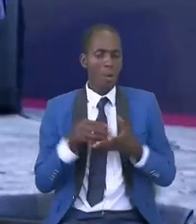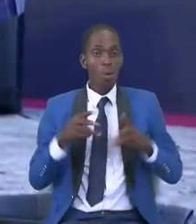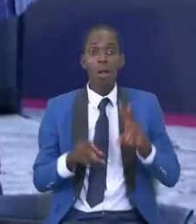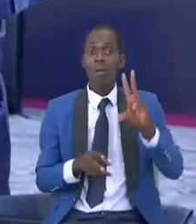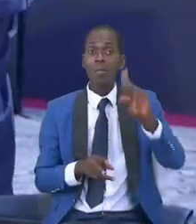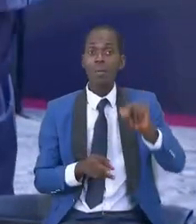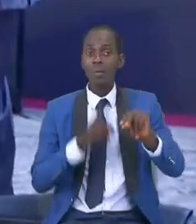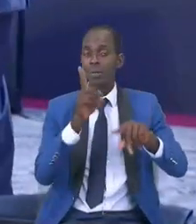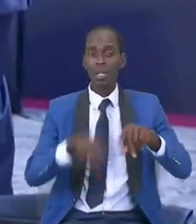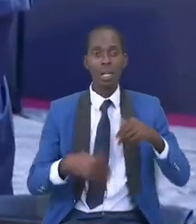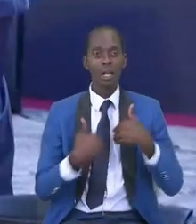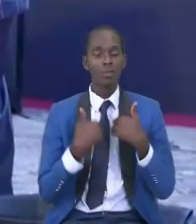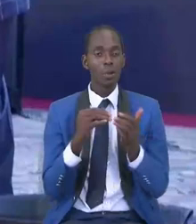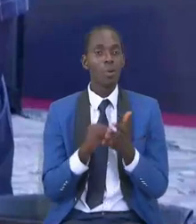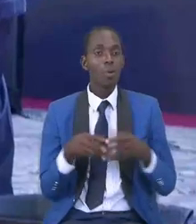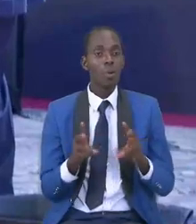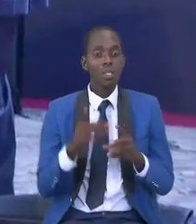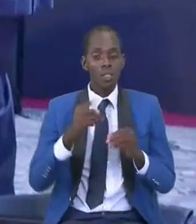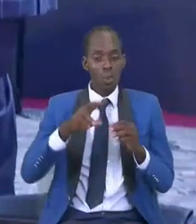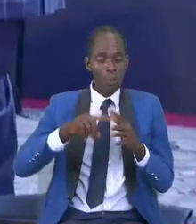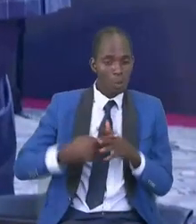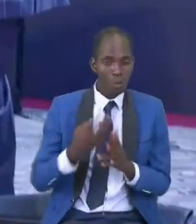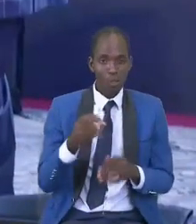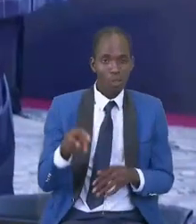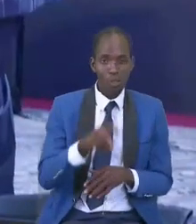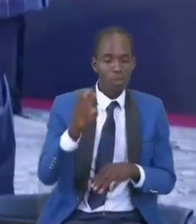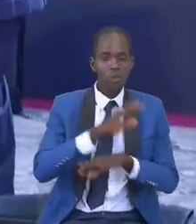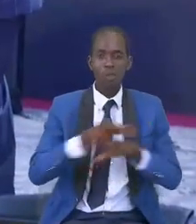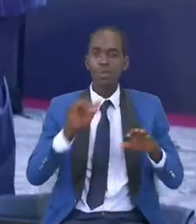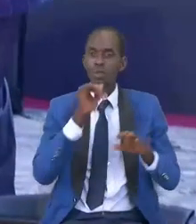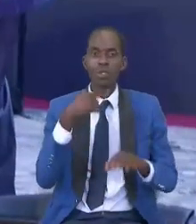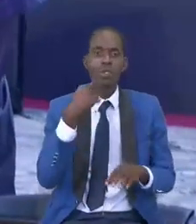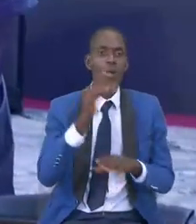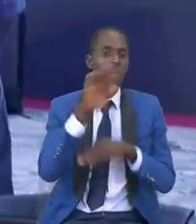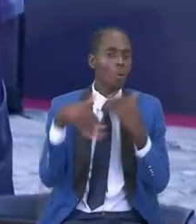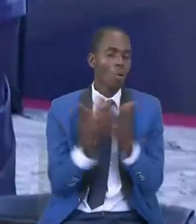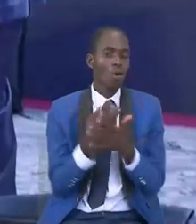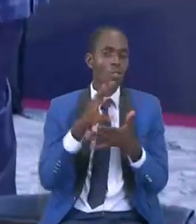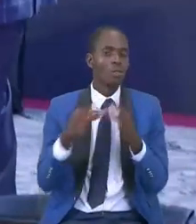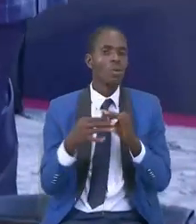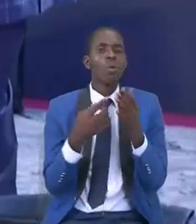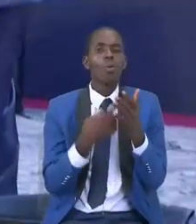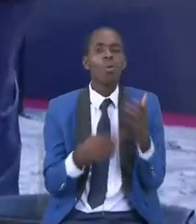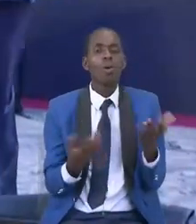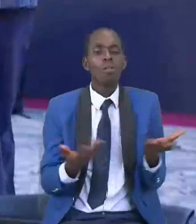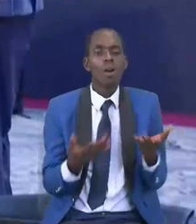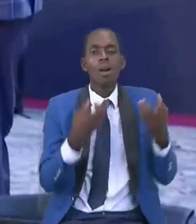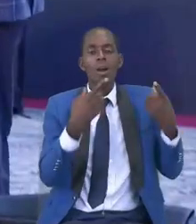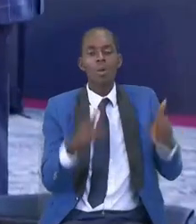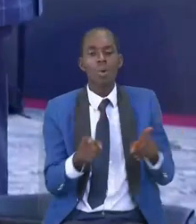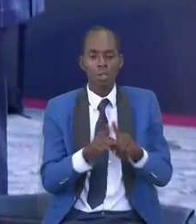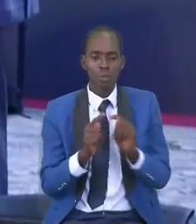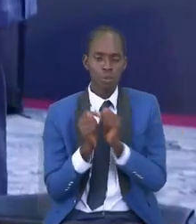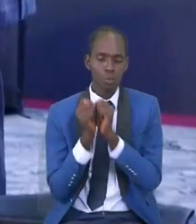ma volonté. Non, tu ne feras pas ta volonté. Le début du voyage ne raconte pas toute l'histoire. Ce qui se